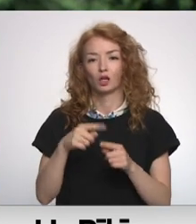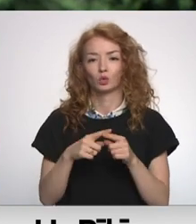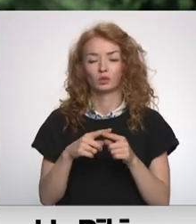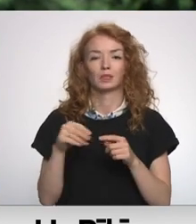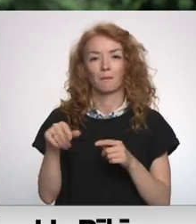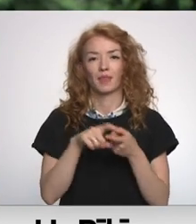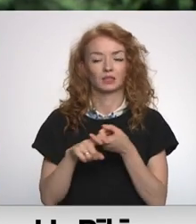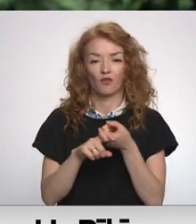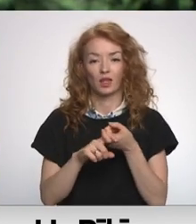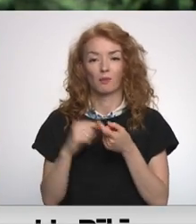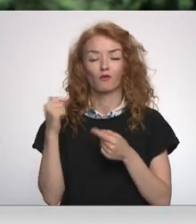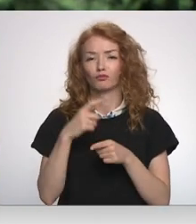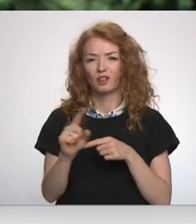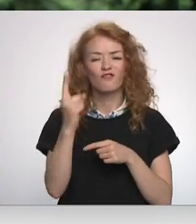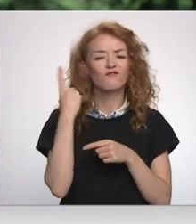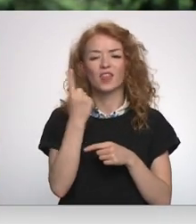Viens vienīgs uzdevums